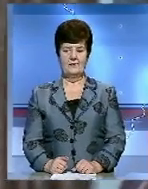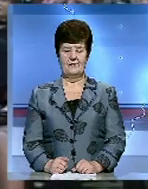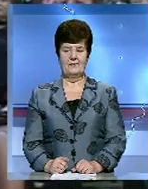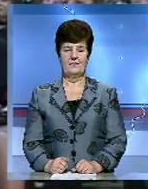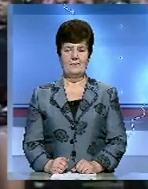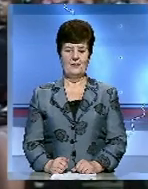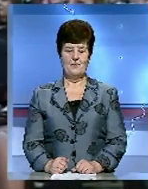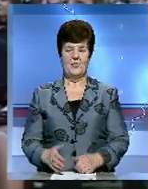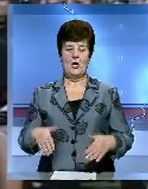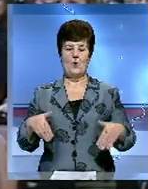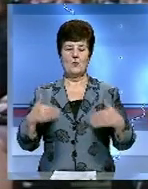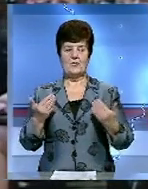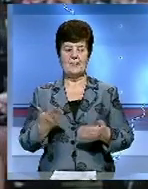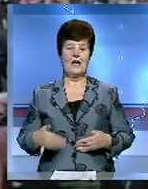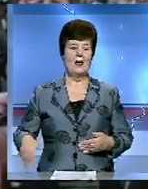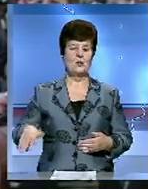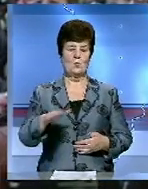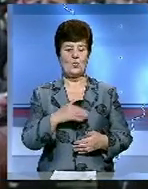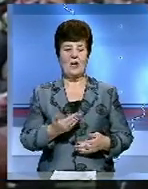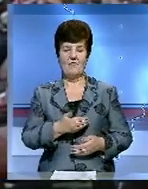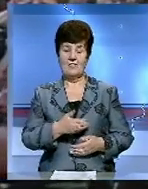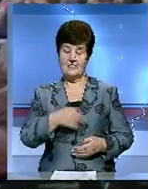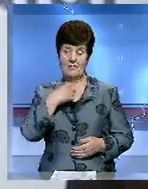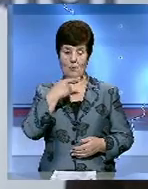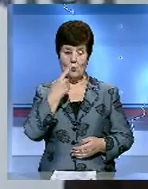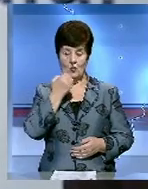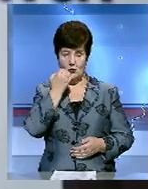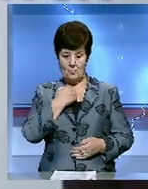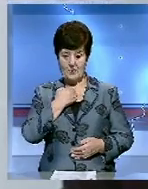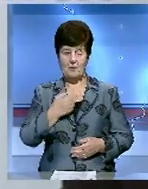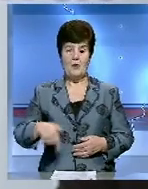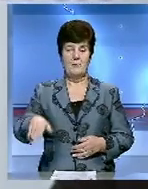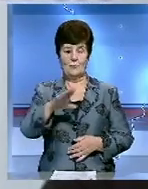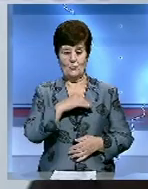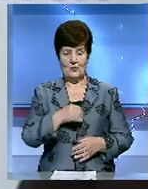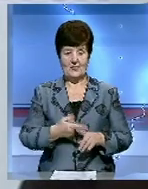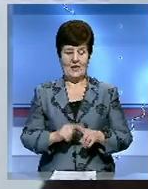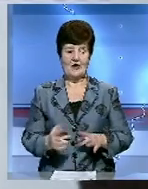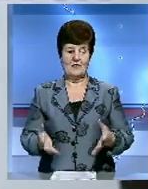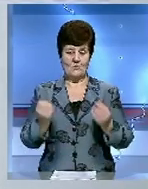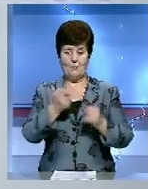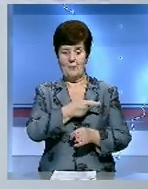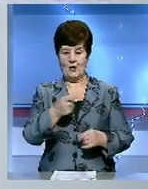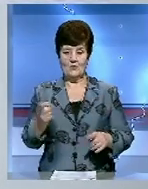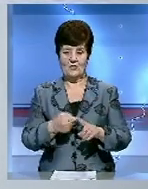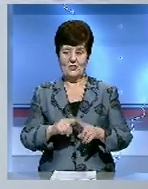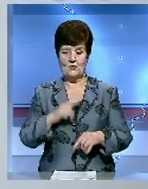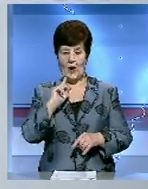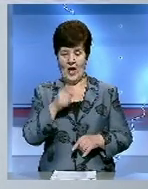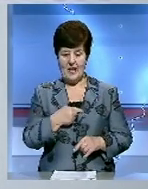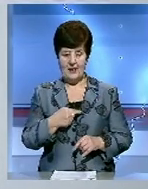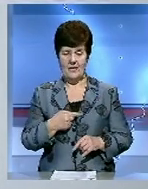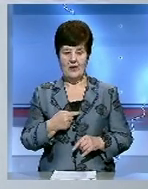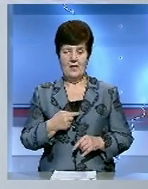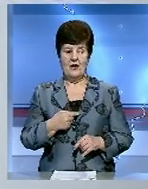Bună seara tuturor! Vrem să vă mulțumim mult pentru toți cei care ne-au susținut pe parcursul acestor ani și sperăm